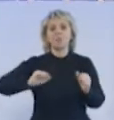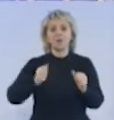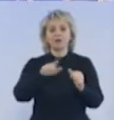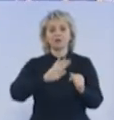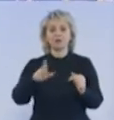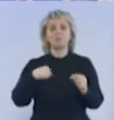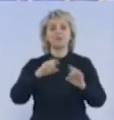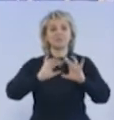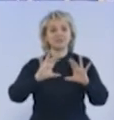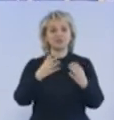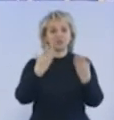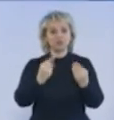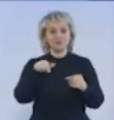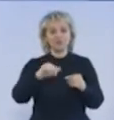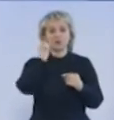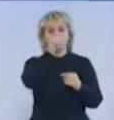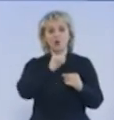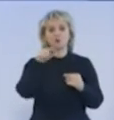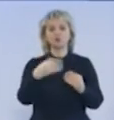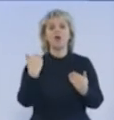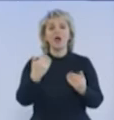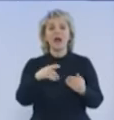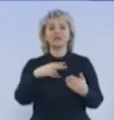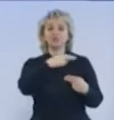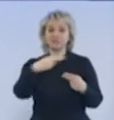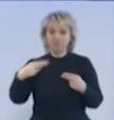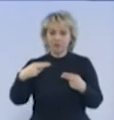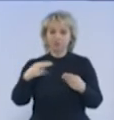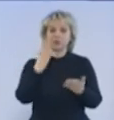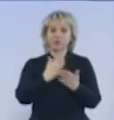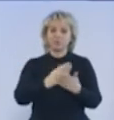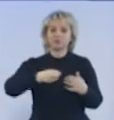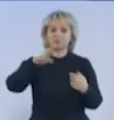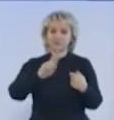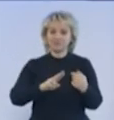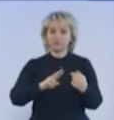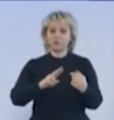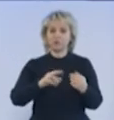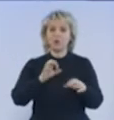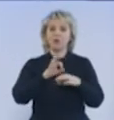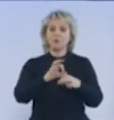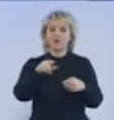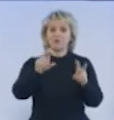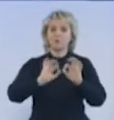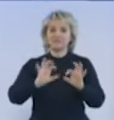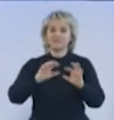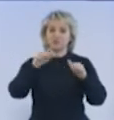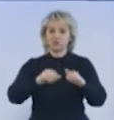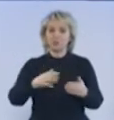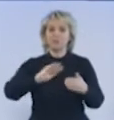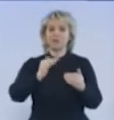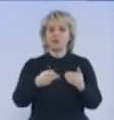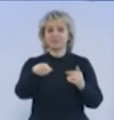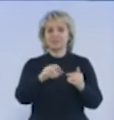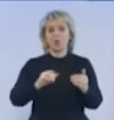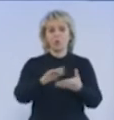правового просвещения в этом году, они тематически имеют специфику правового просвещения предпринимательского